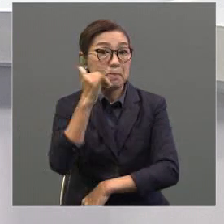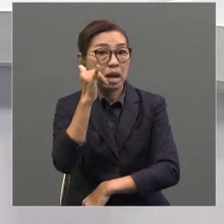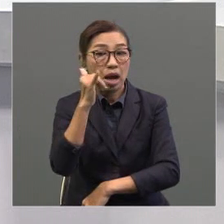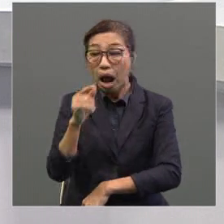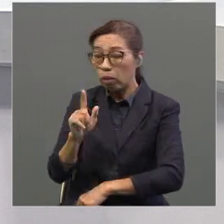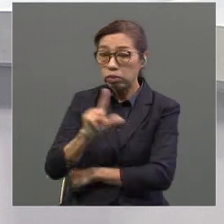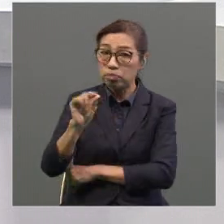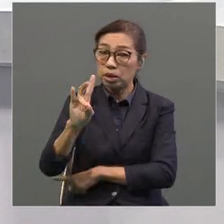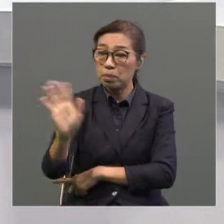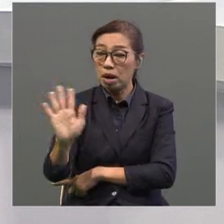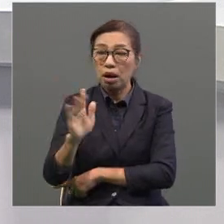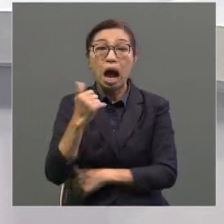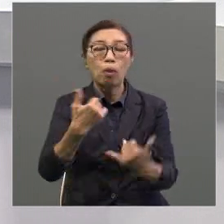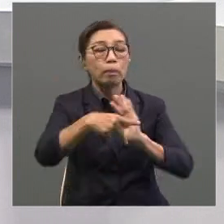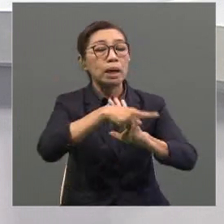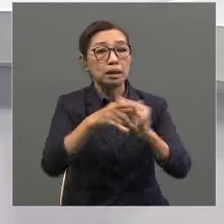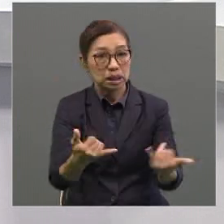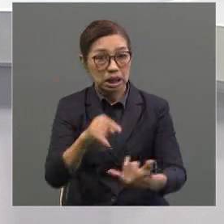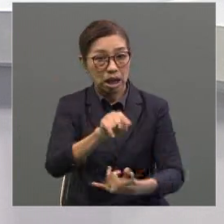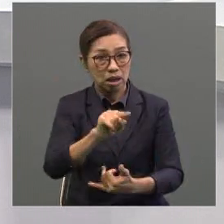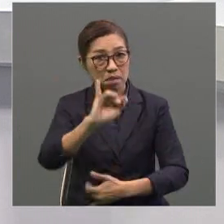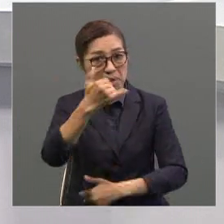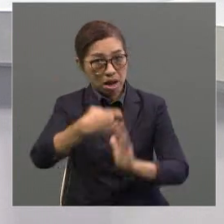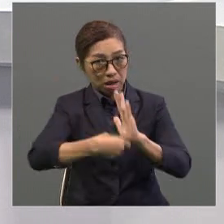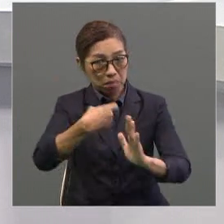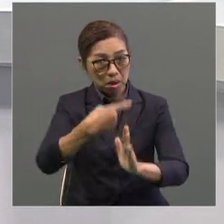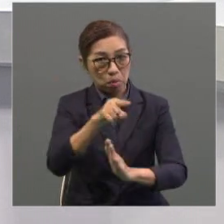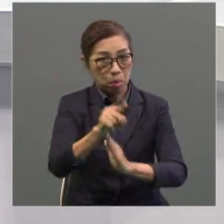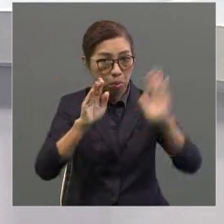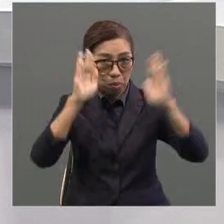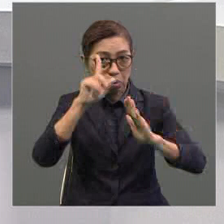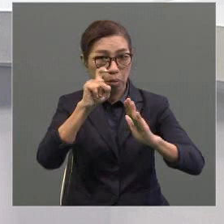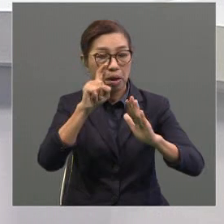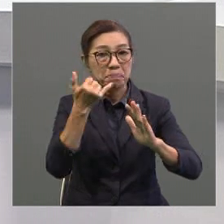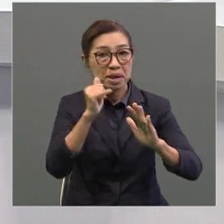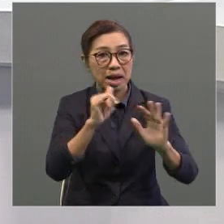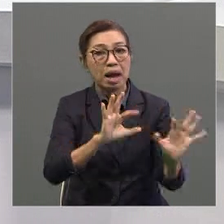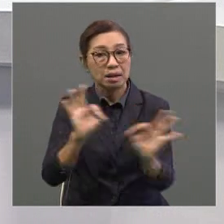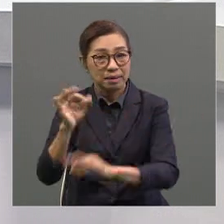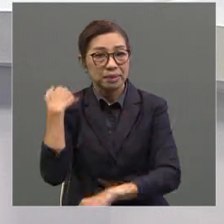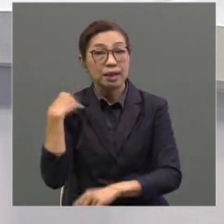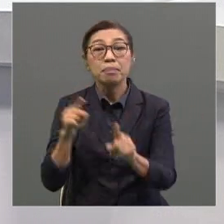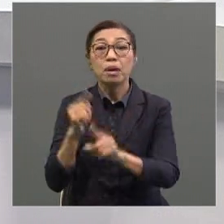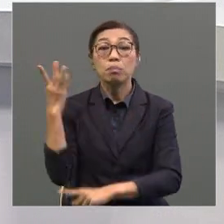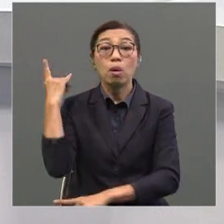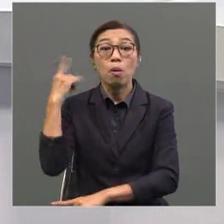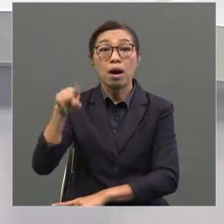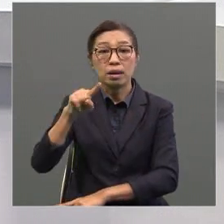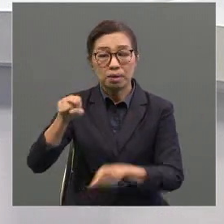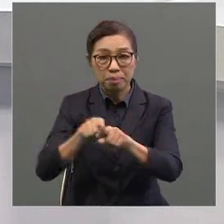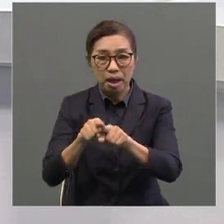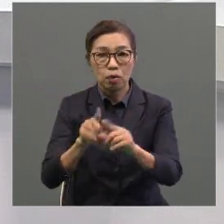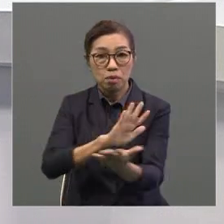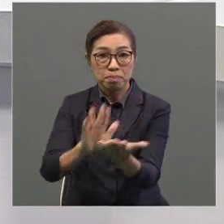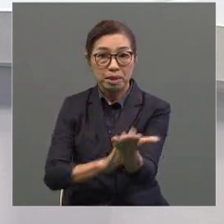วันนี้ก็วันพฤหัสนี้ก็อาจจะมีเหตุไงไม่สามารถที่จะโหวตได้อย่างที่เมื่อวานนี้ใช่ไหมคะผู้ตรวจการ